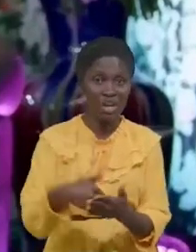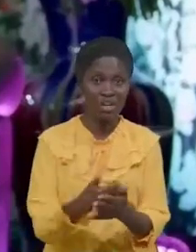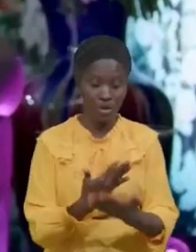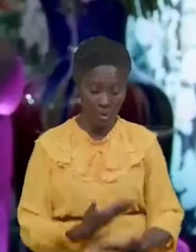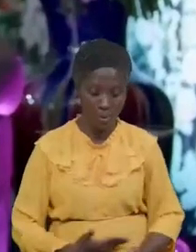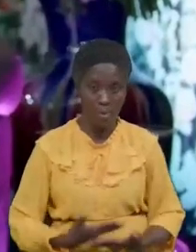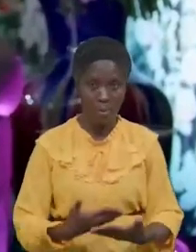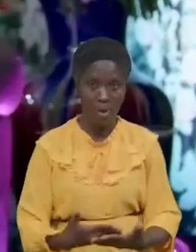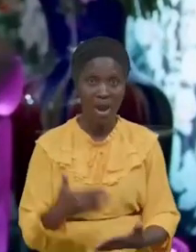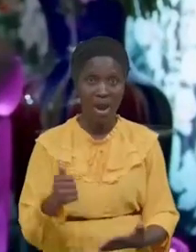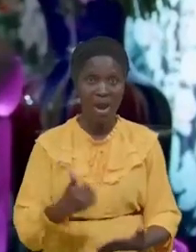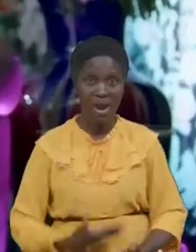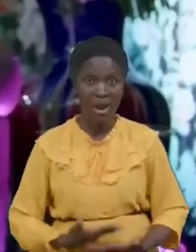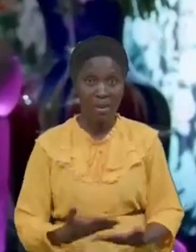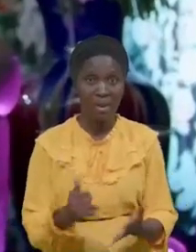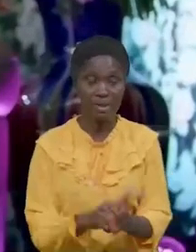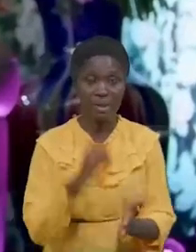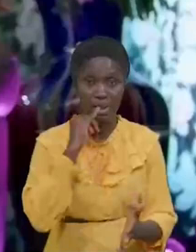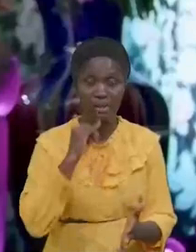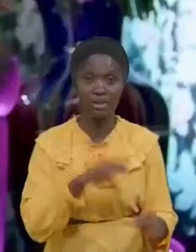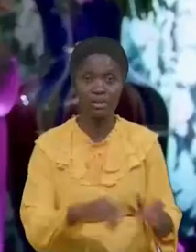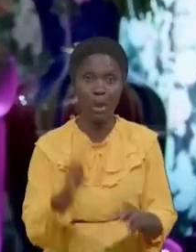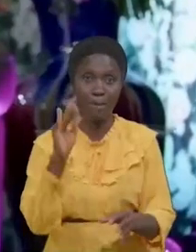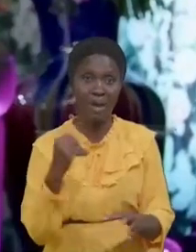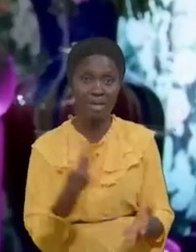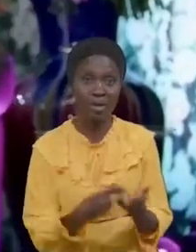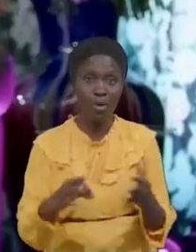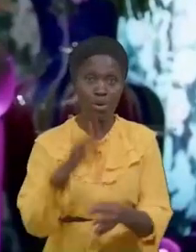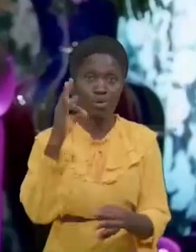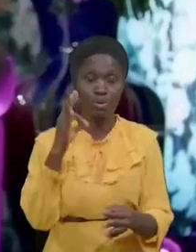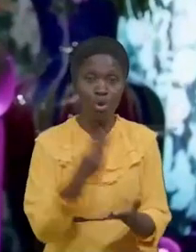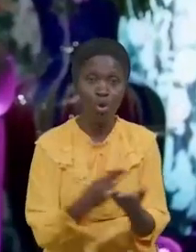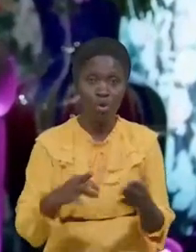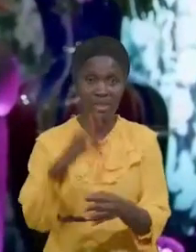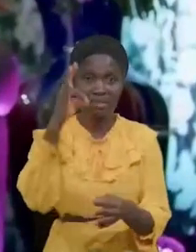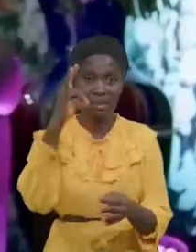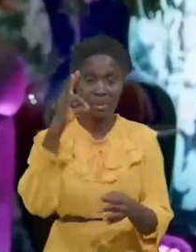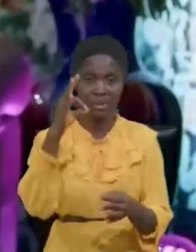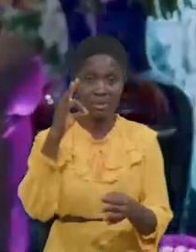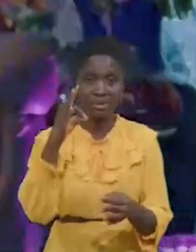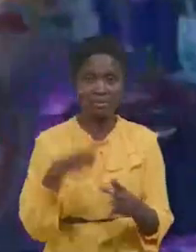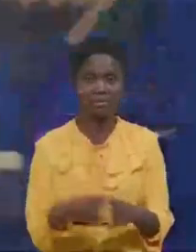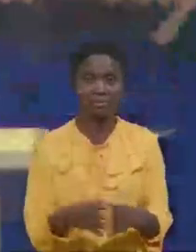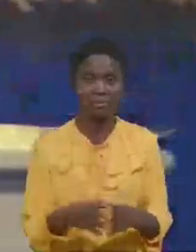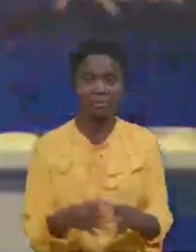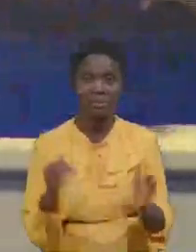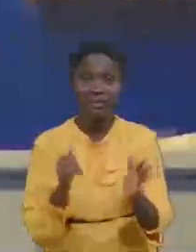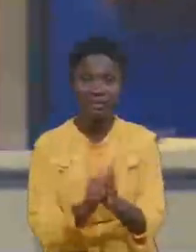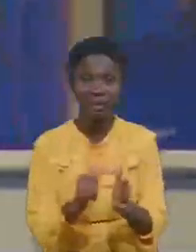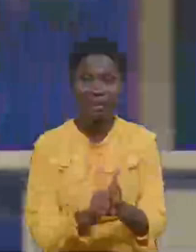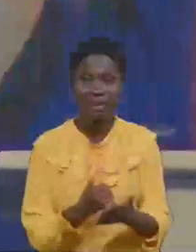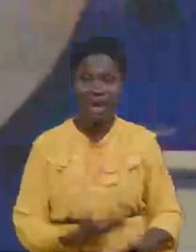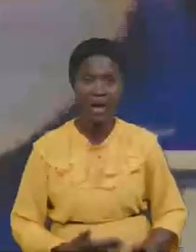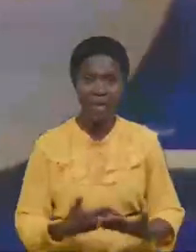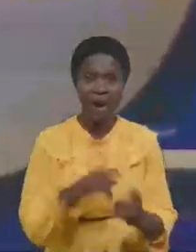naissance spirituelle qui est faite, un accouchement fait par le Saint-Esprit, une naissance faite par